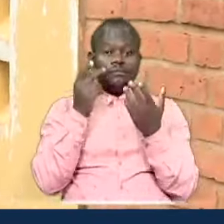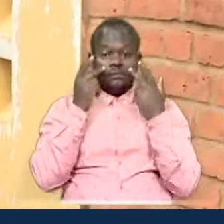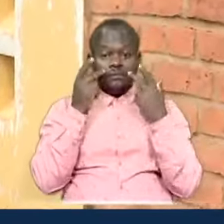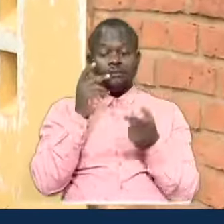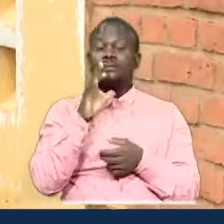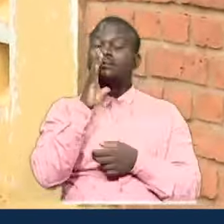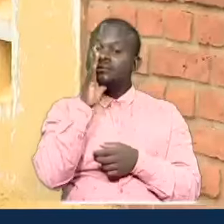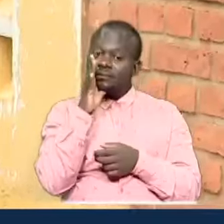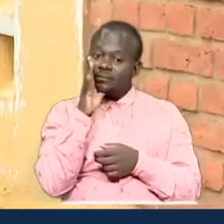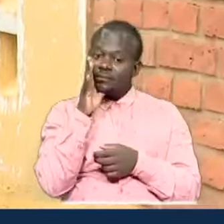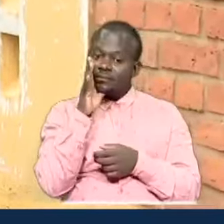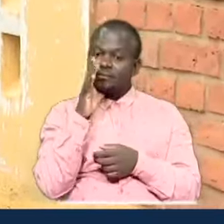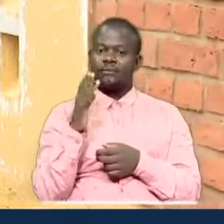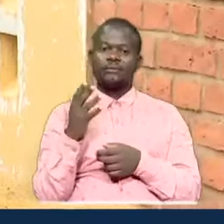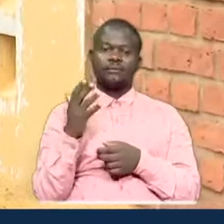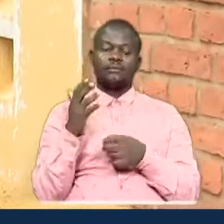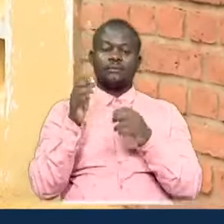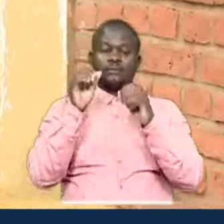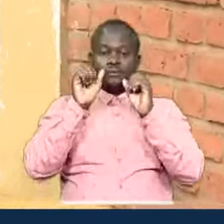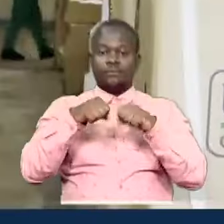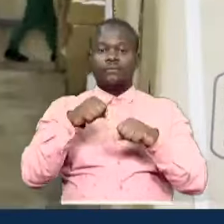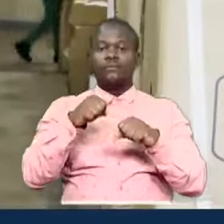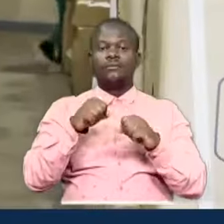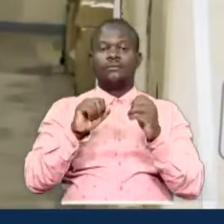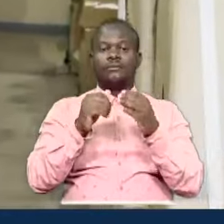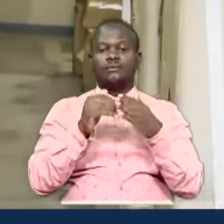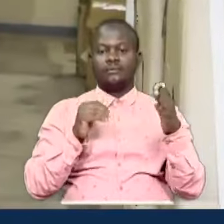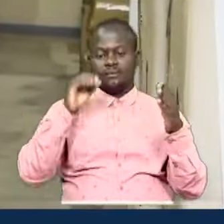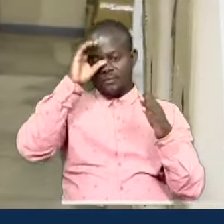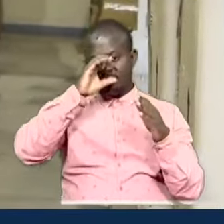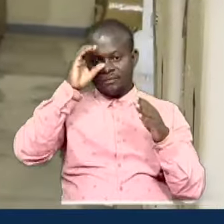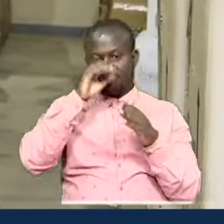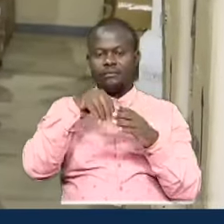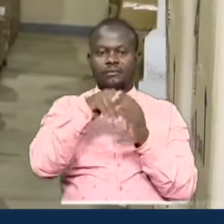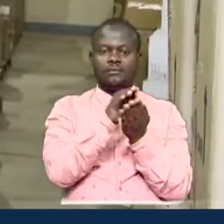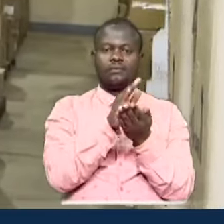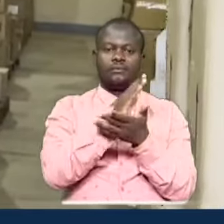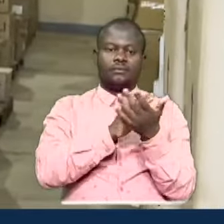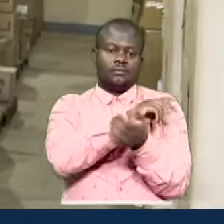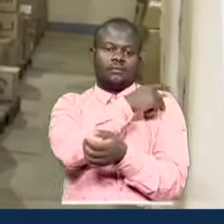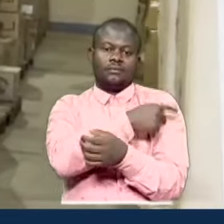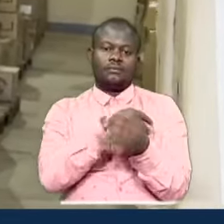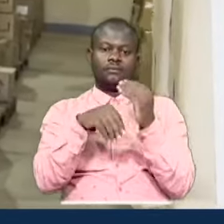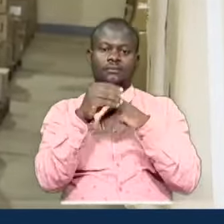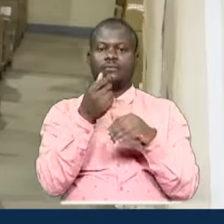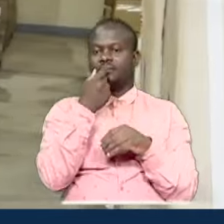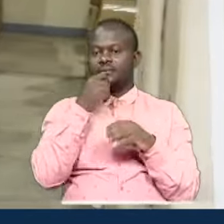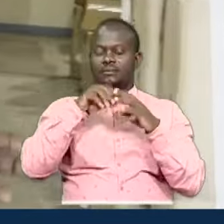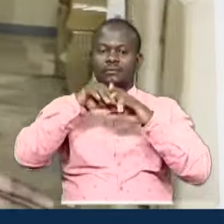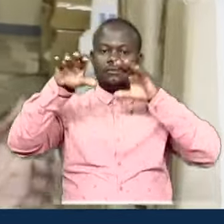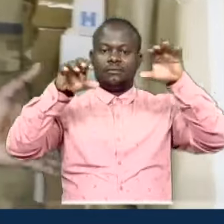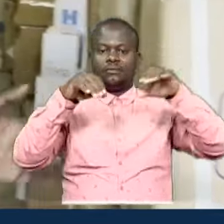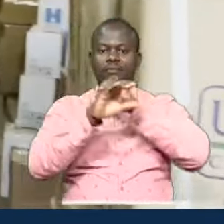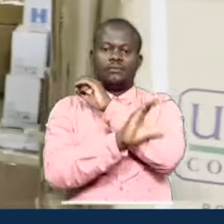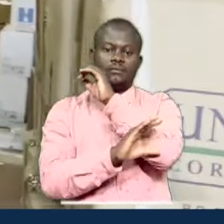bitinze wagombye gushakisha. Turi mu bubiko bw'imwe muri farumasi zicuruza imiti hirya no hino mu